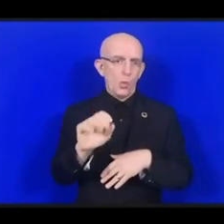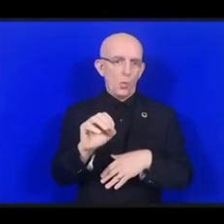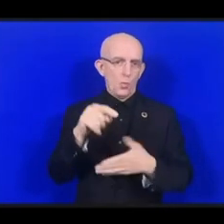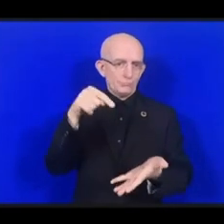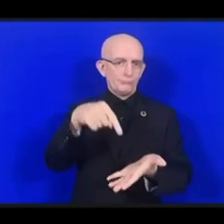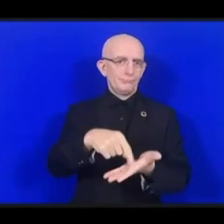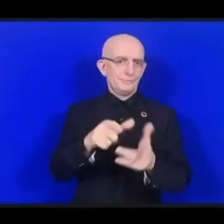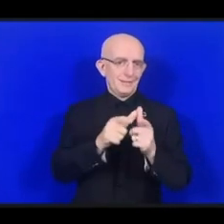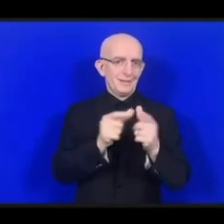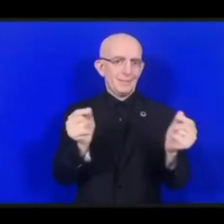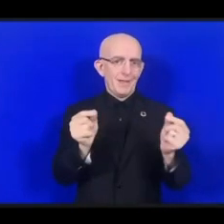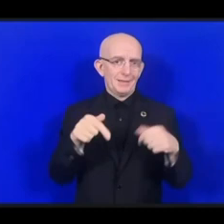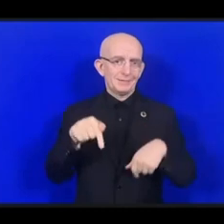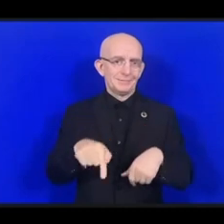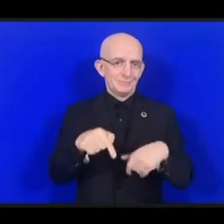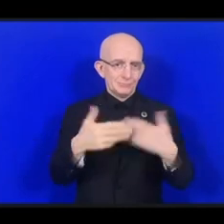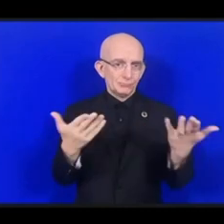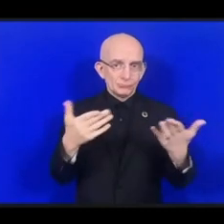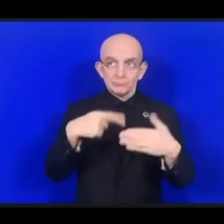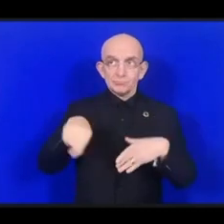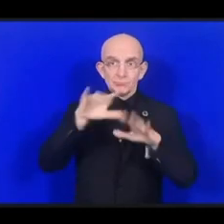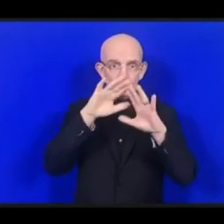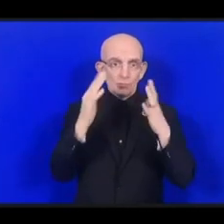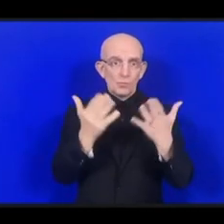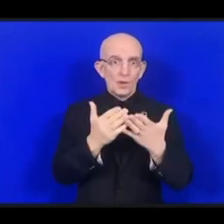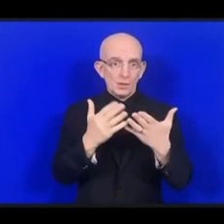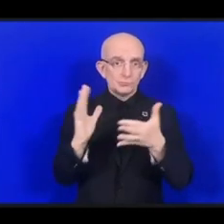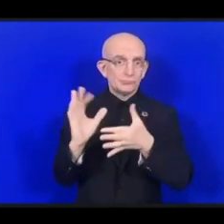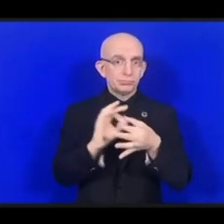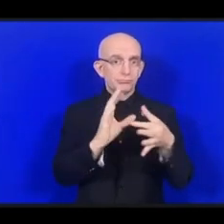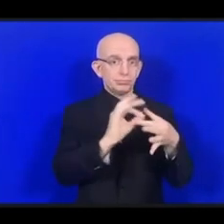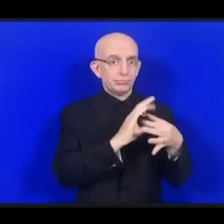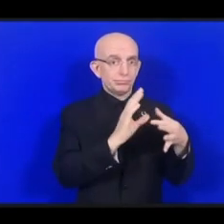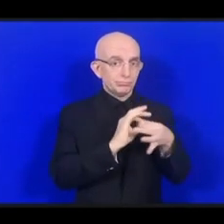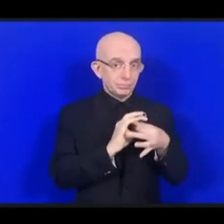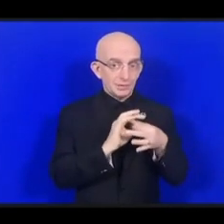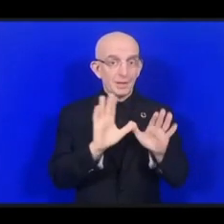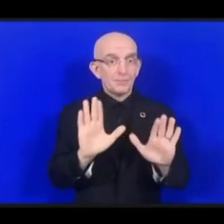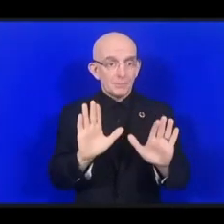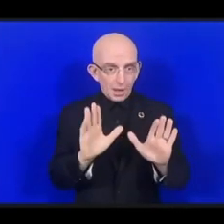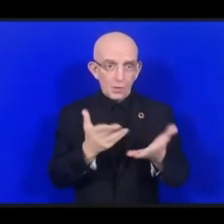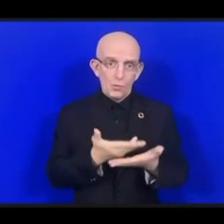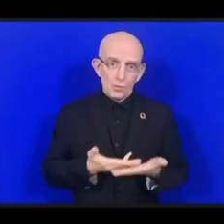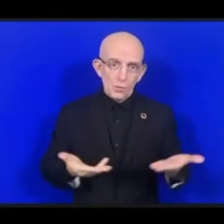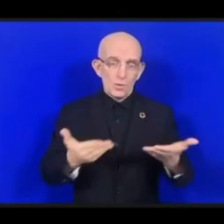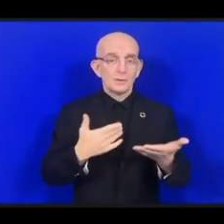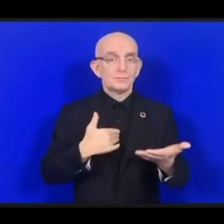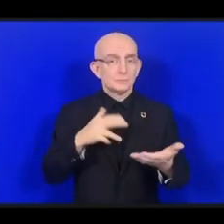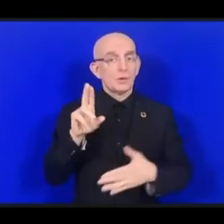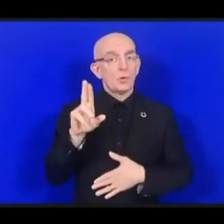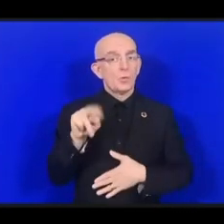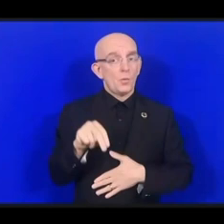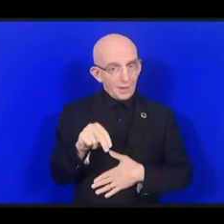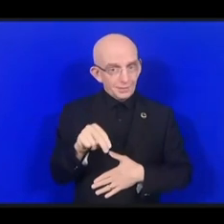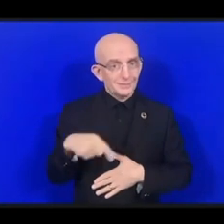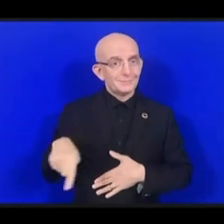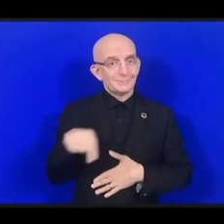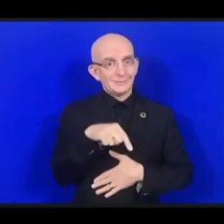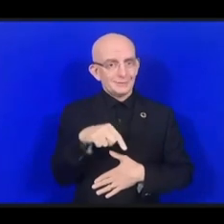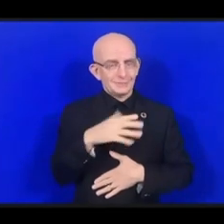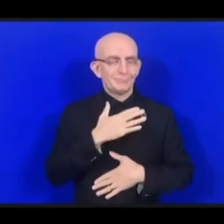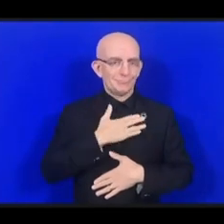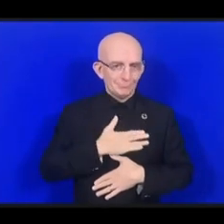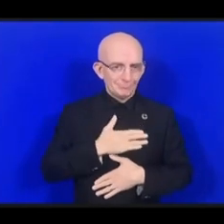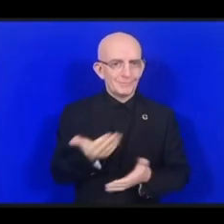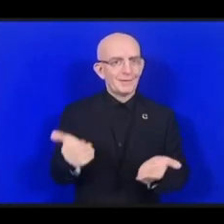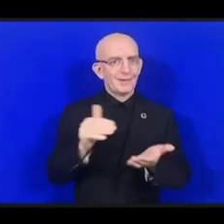وليس اخرا وبالنيابه عن الامم المتحده اعرب مره اخرى عن امتناننا الكبير وتقديرنا